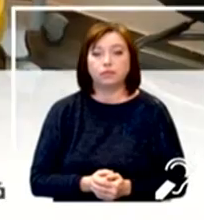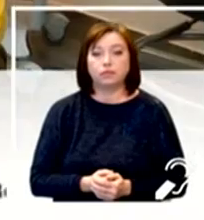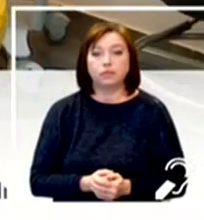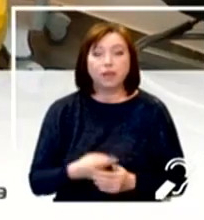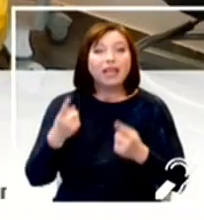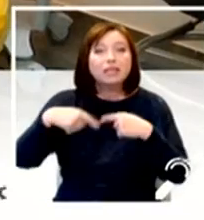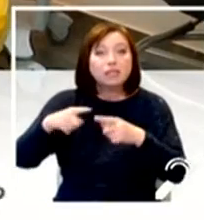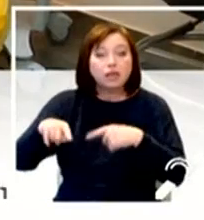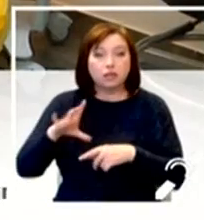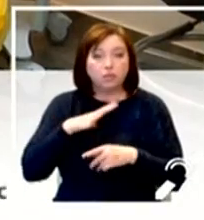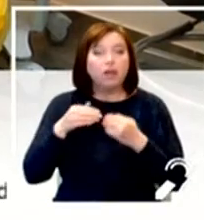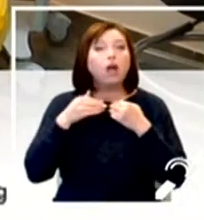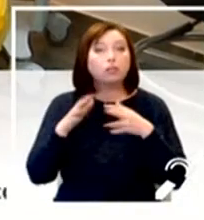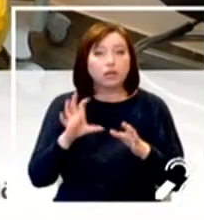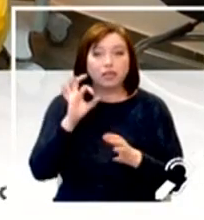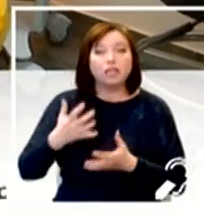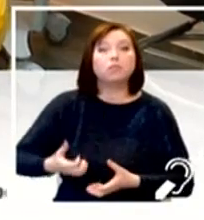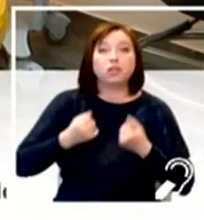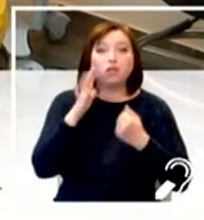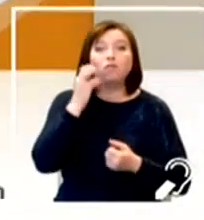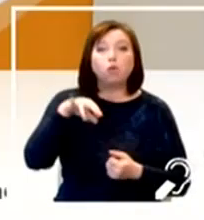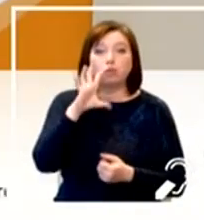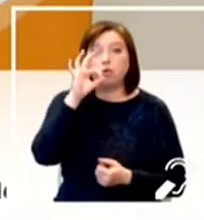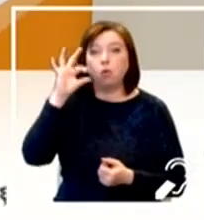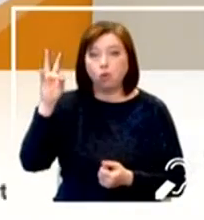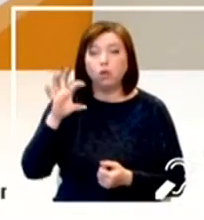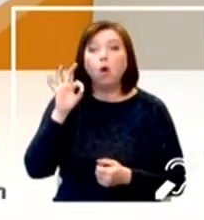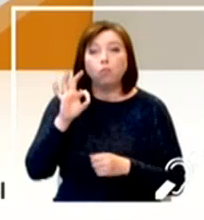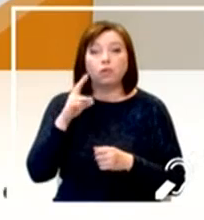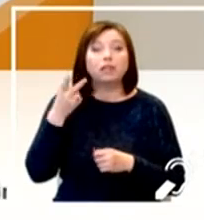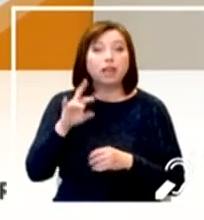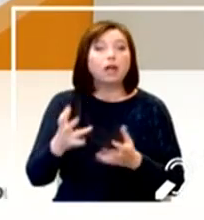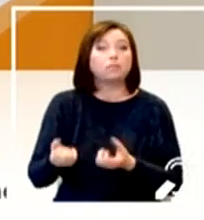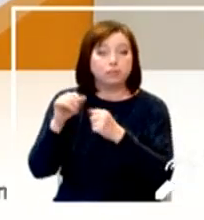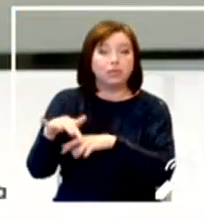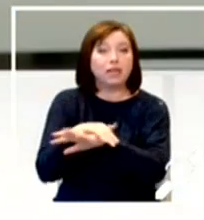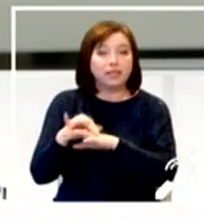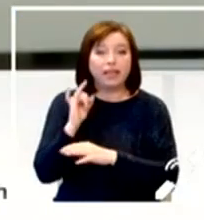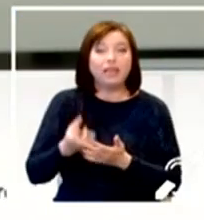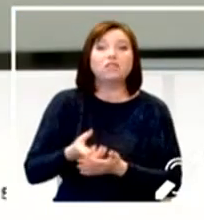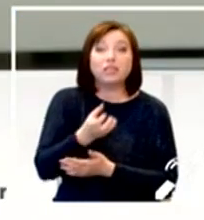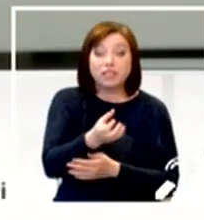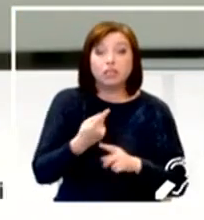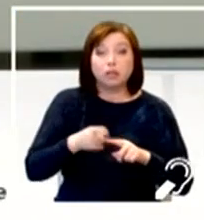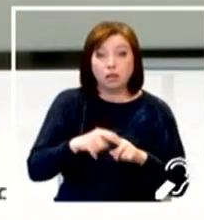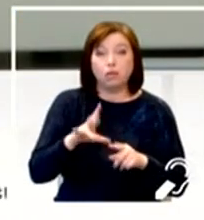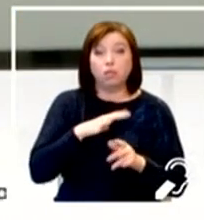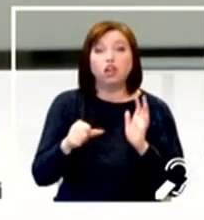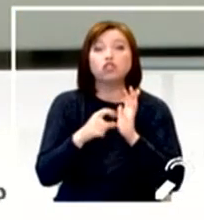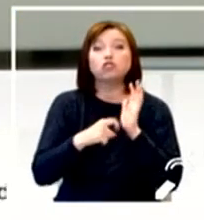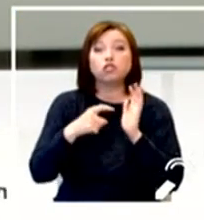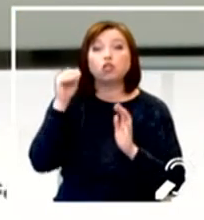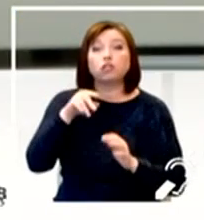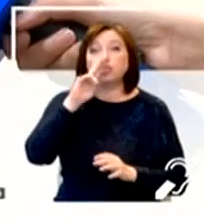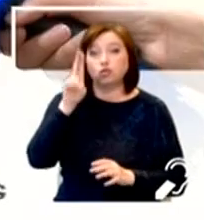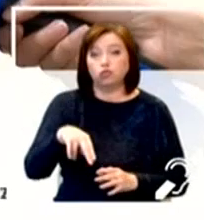Colposcopie. Secțiile au fost deschise cu sprijinul Fondului Națiunilor Unite pentru Populație și Investiție, care a contribuit cu peste 600 de